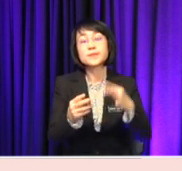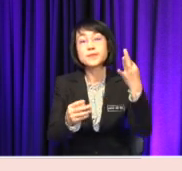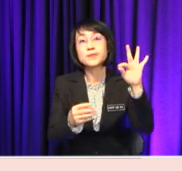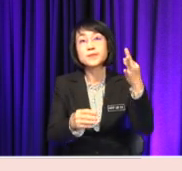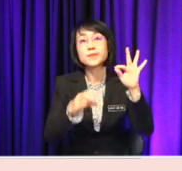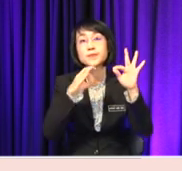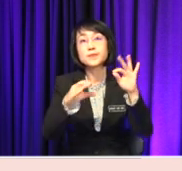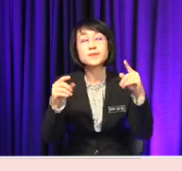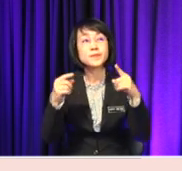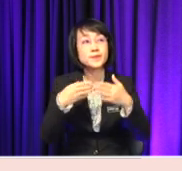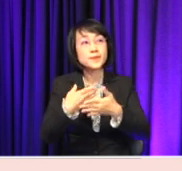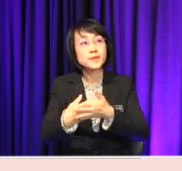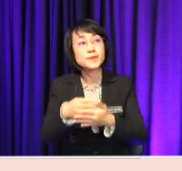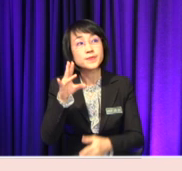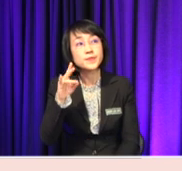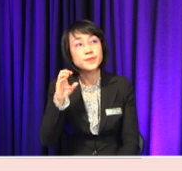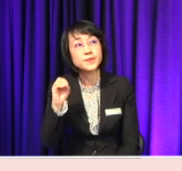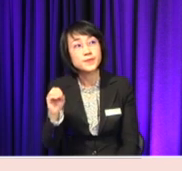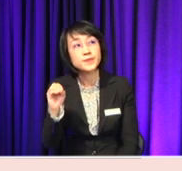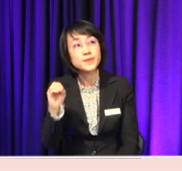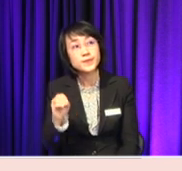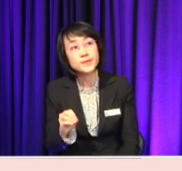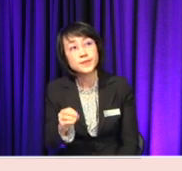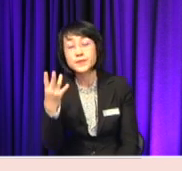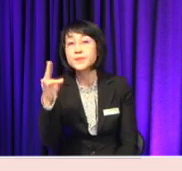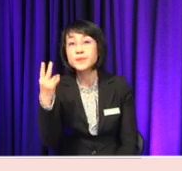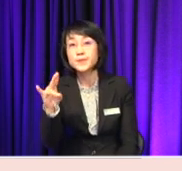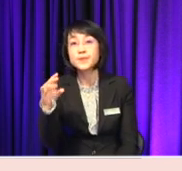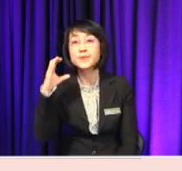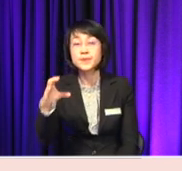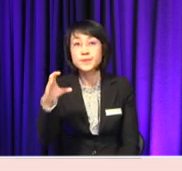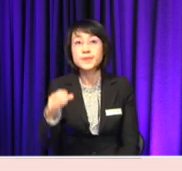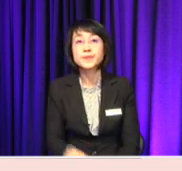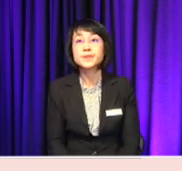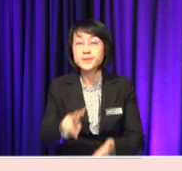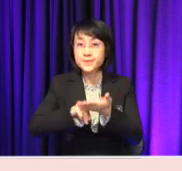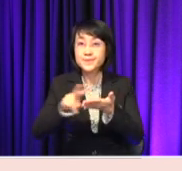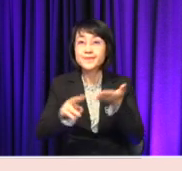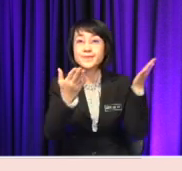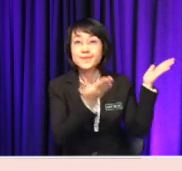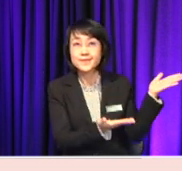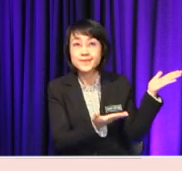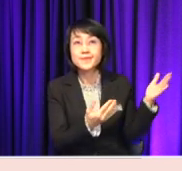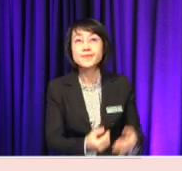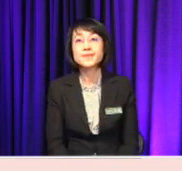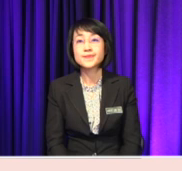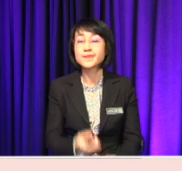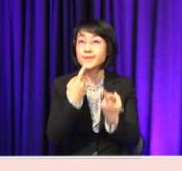hujan 500 hingga 1000 mm kawasan Amerika dalam peta mempunyai ciri iklim tersebut makanya